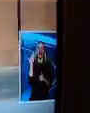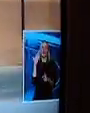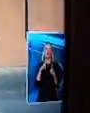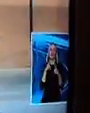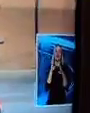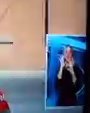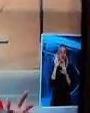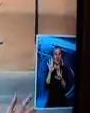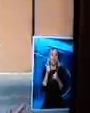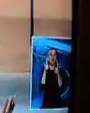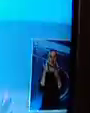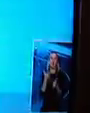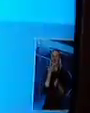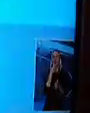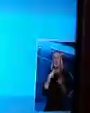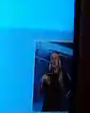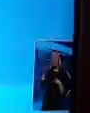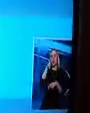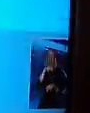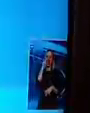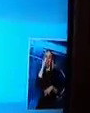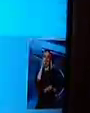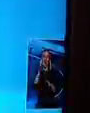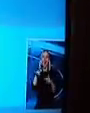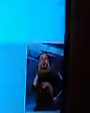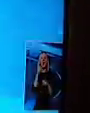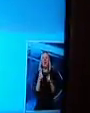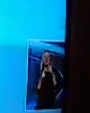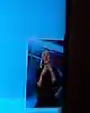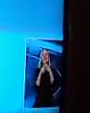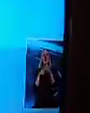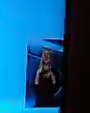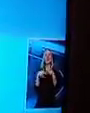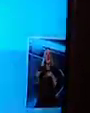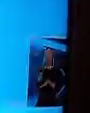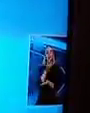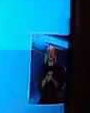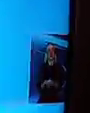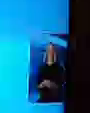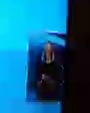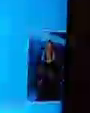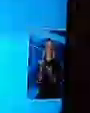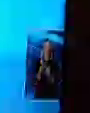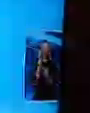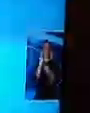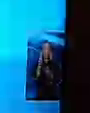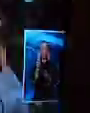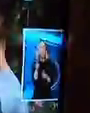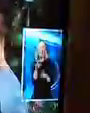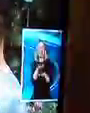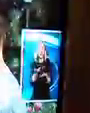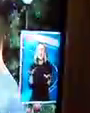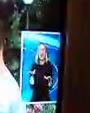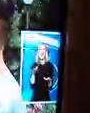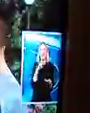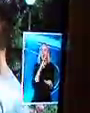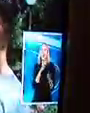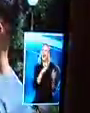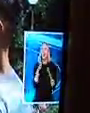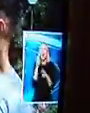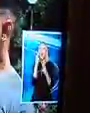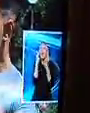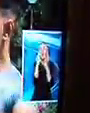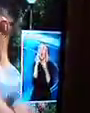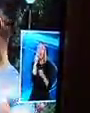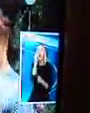period i evo sada se tu lepo šepure kroz crkvenu portu. Atrakcije su za prolaznike, posebno decu koje ih redovno